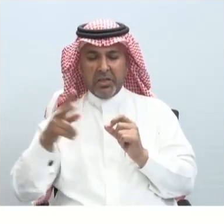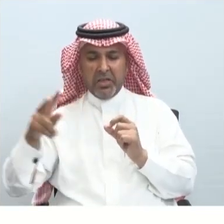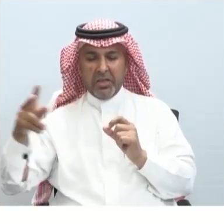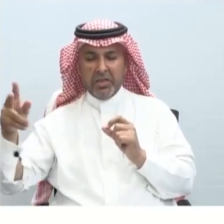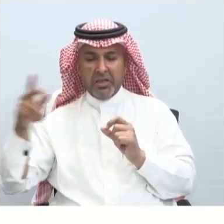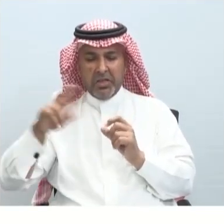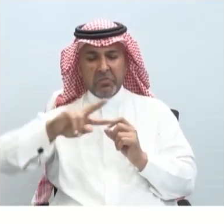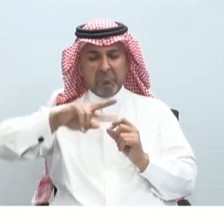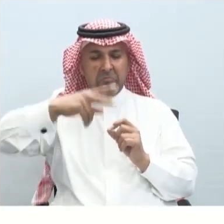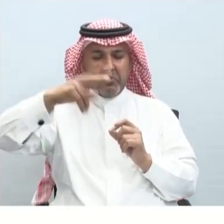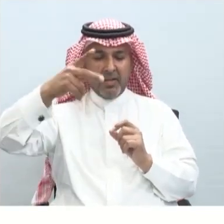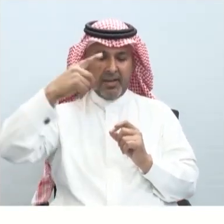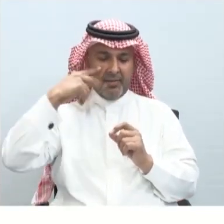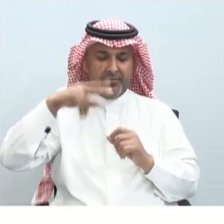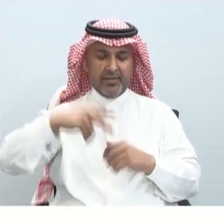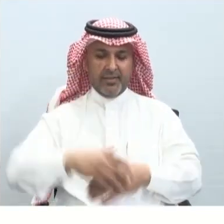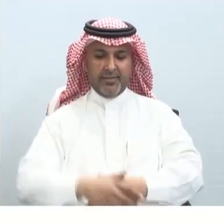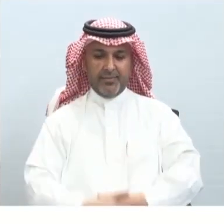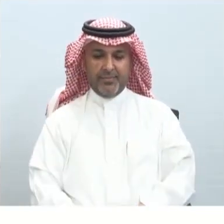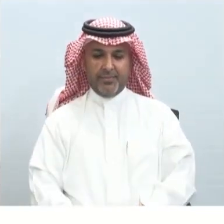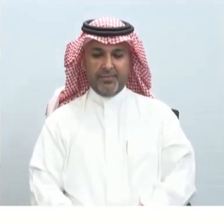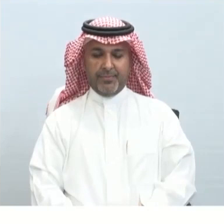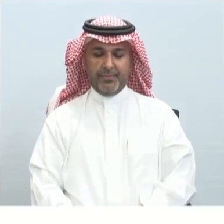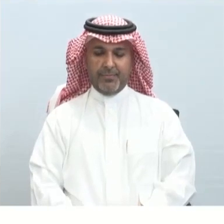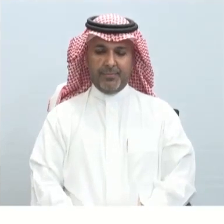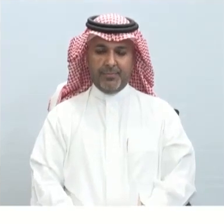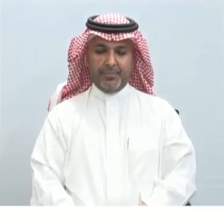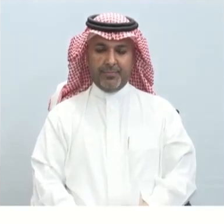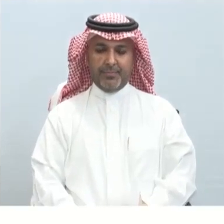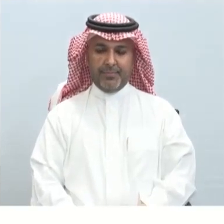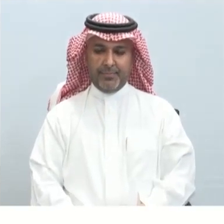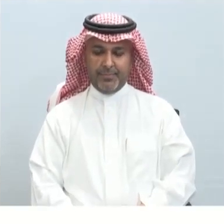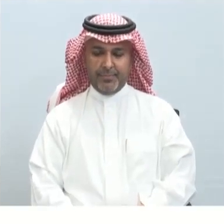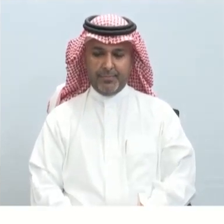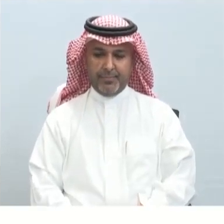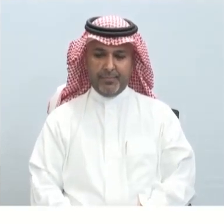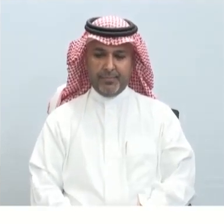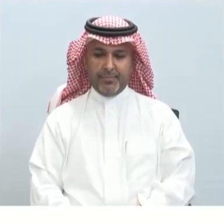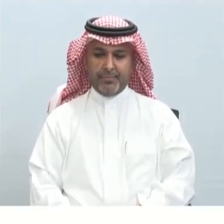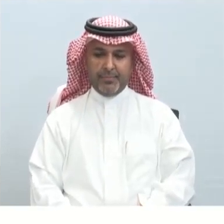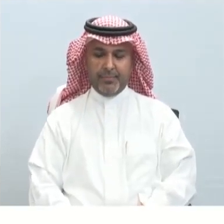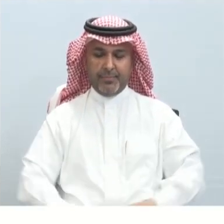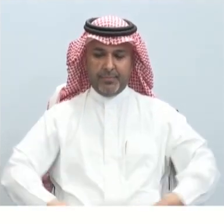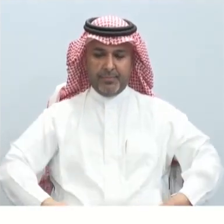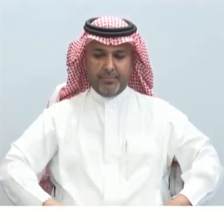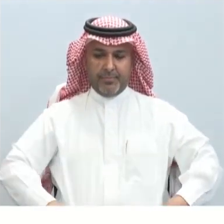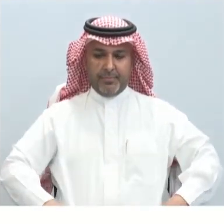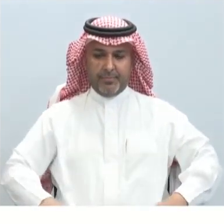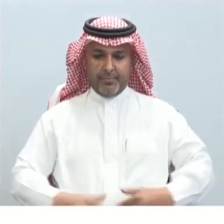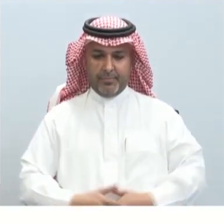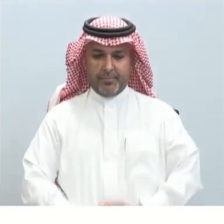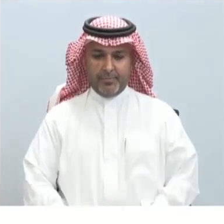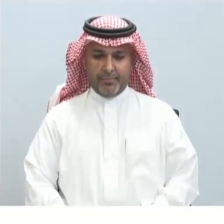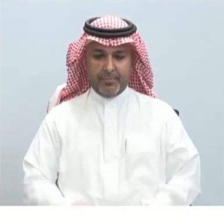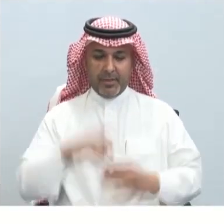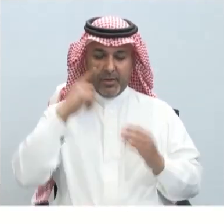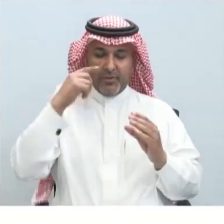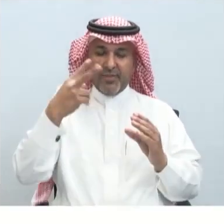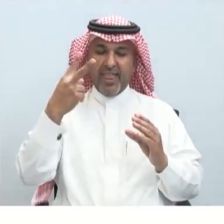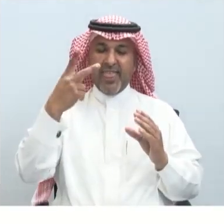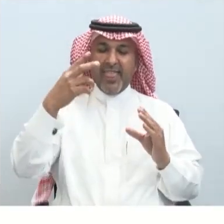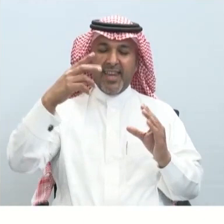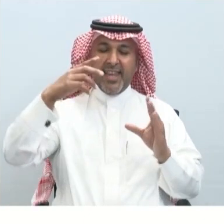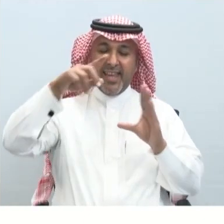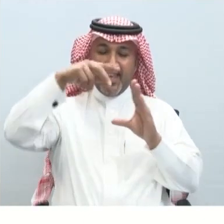والزاويه بي تاخذ الضلع سي وضلع بيه والزاويه اي كلها تعتبر عبارات صحيحه الان لو حبينا احنا